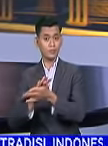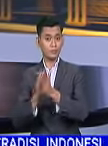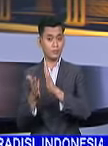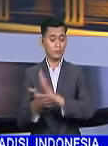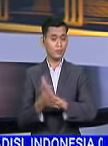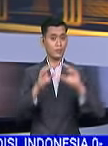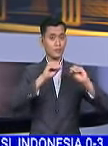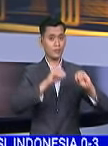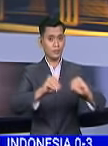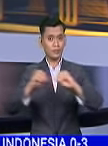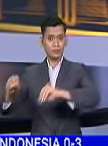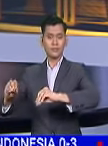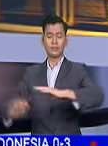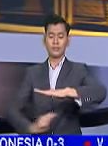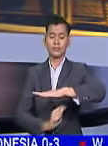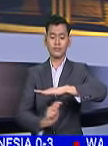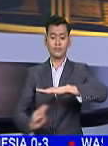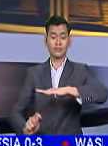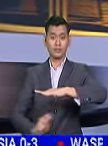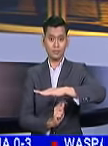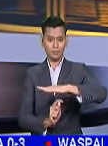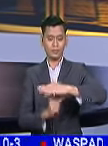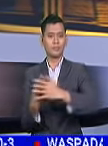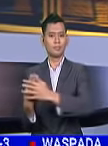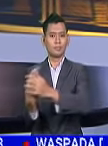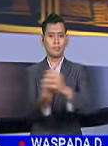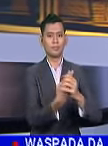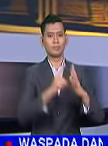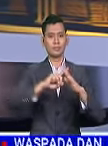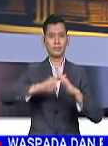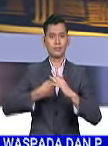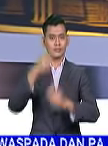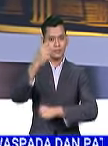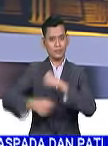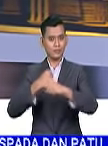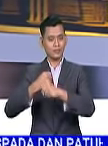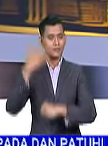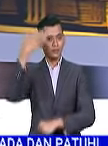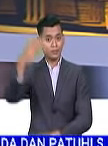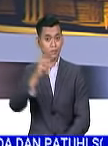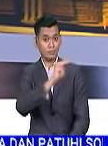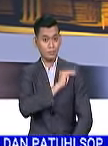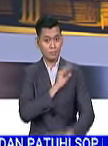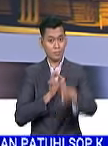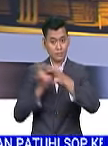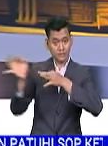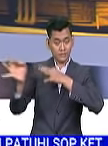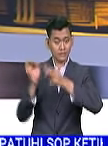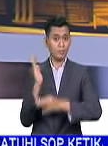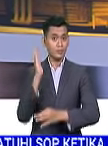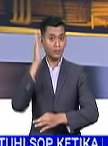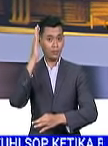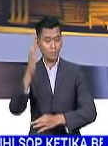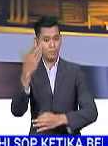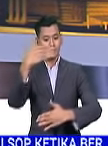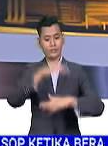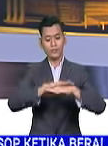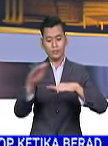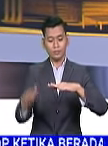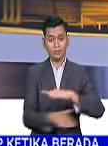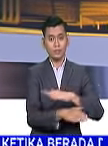di Tapika Perpaduan mulai tahun depan. Menterinya Dato' Alimah Muhammad Saddiq berkata ia akan dimasukkan di bawah Plan Pendidikan